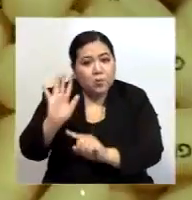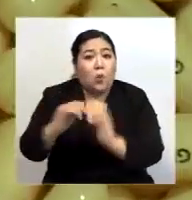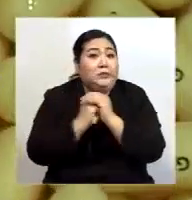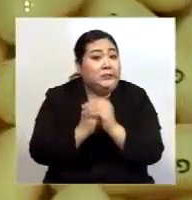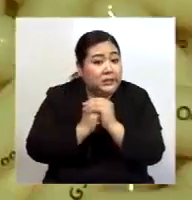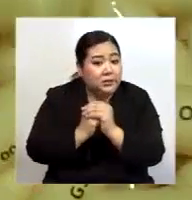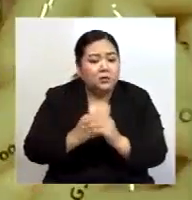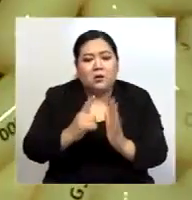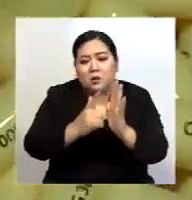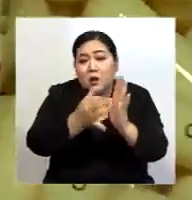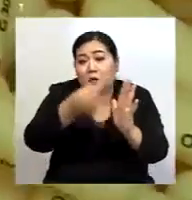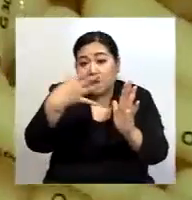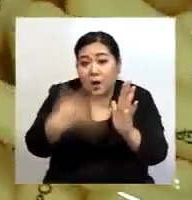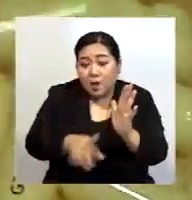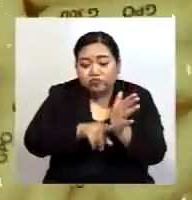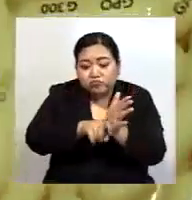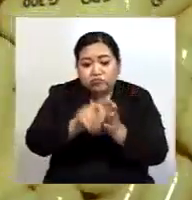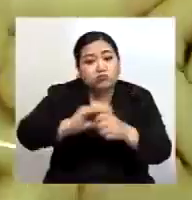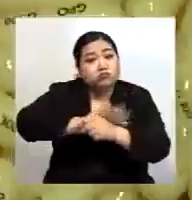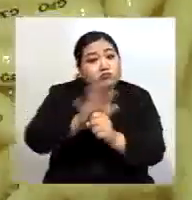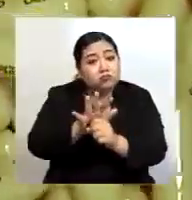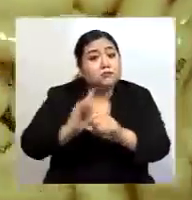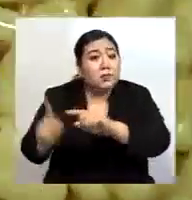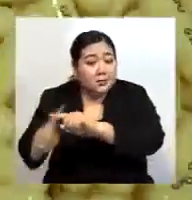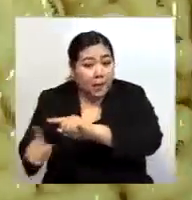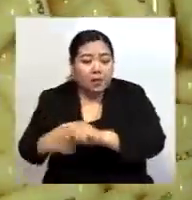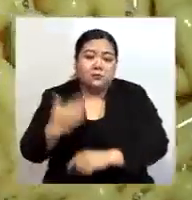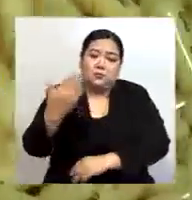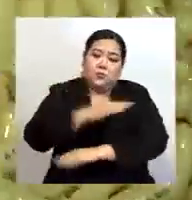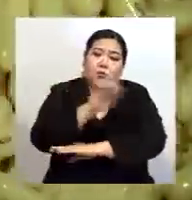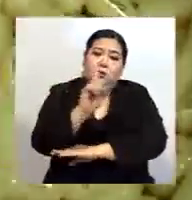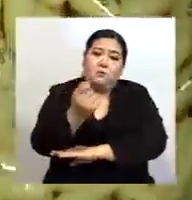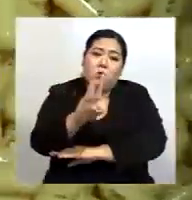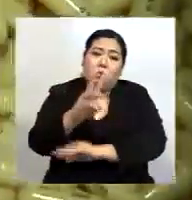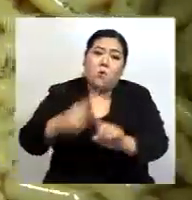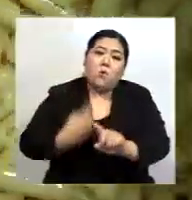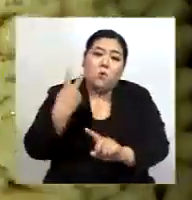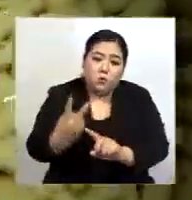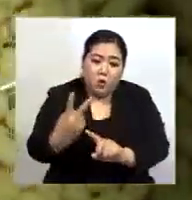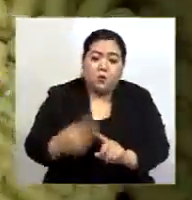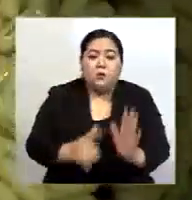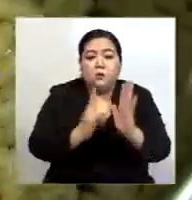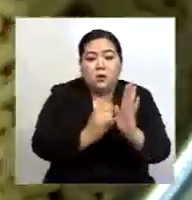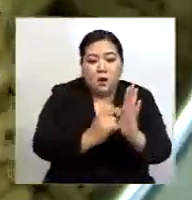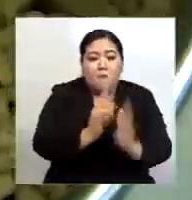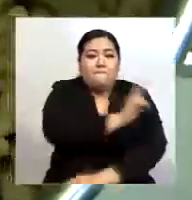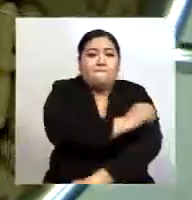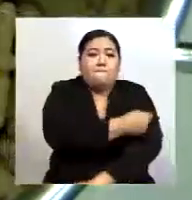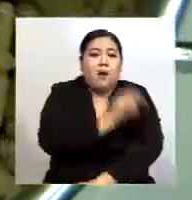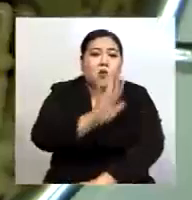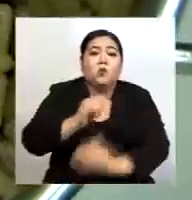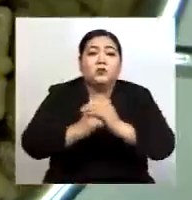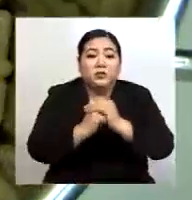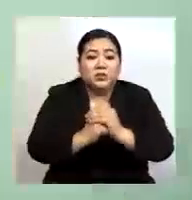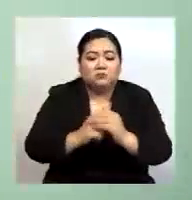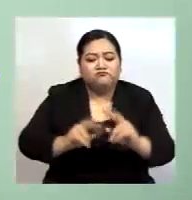คติดเชื้อไวรัสโควิด-19 และในวันที่16กุมภาพันธ์สำนักงานบริหารผลิตภัณฑ์ทางการแพทย์ประเทศจีนก็ร